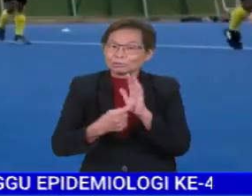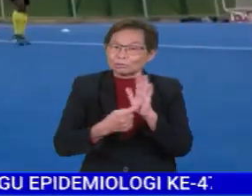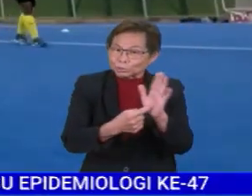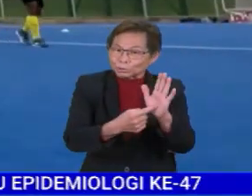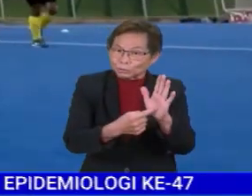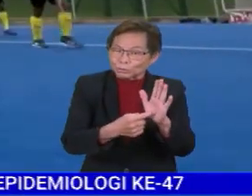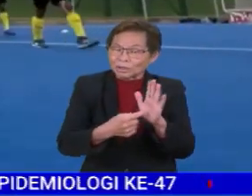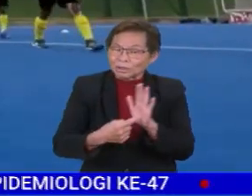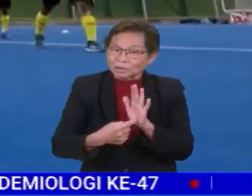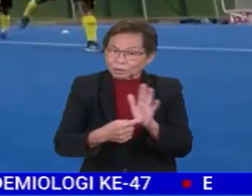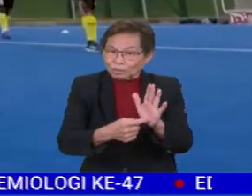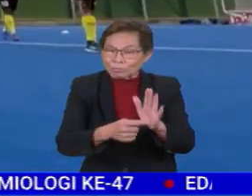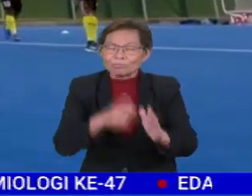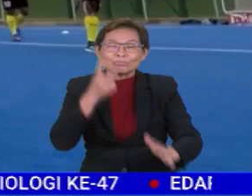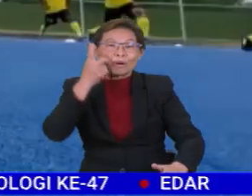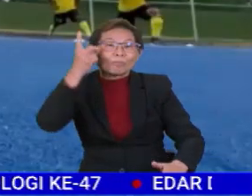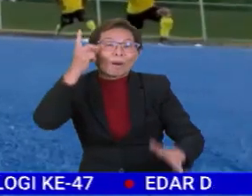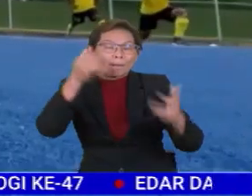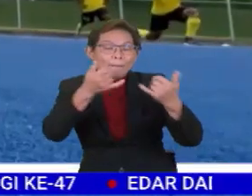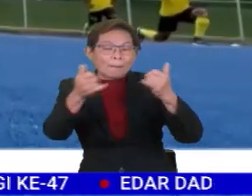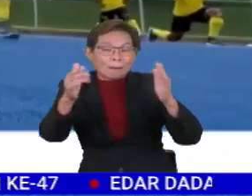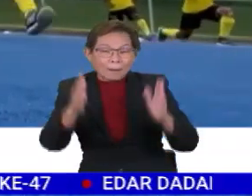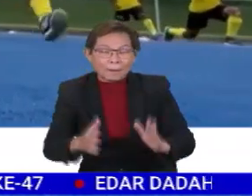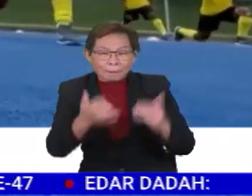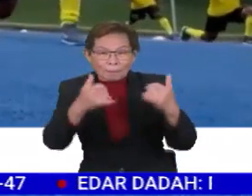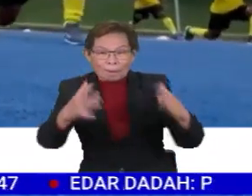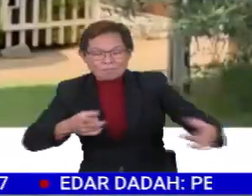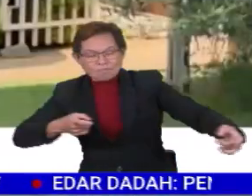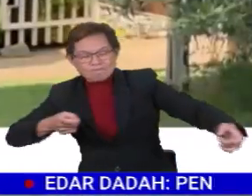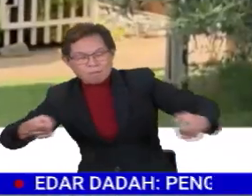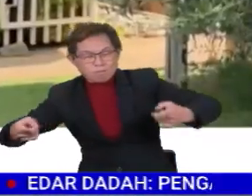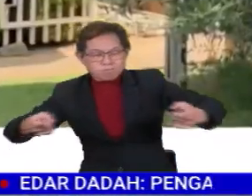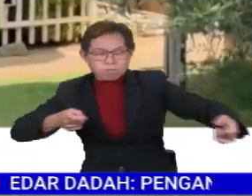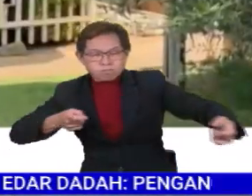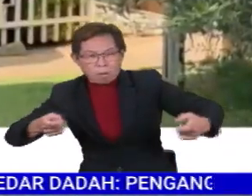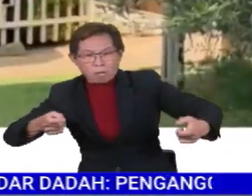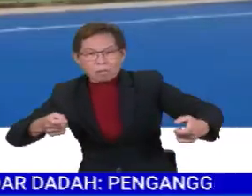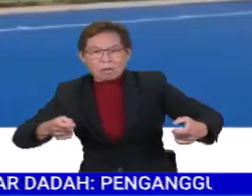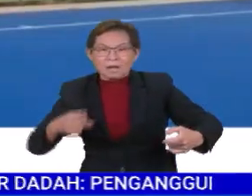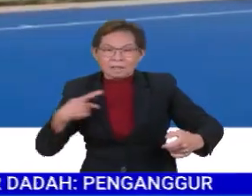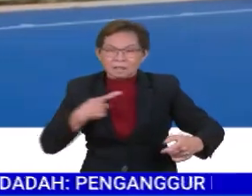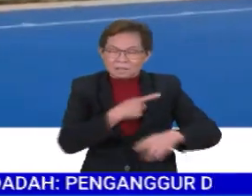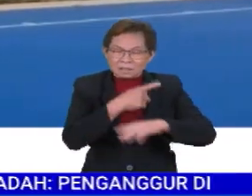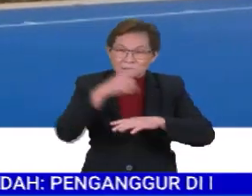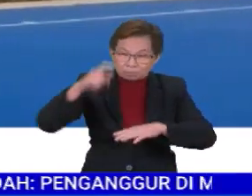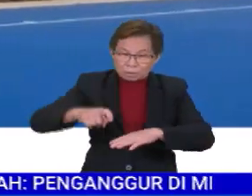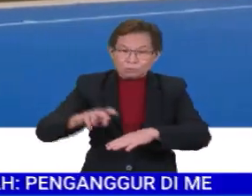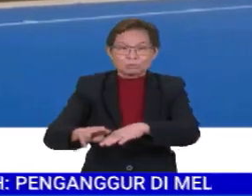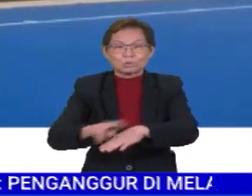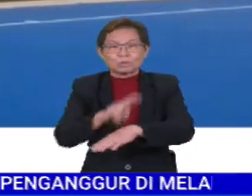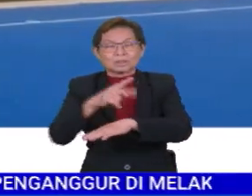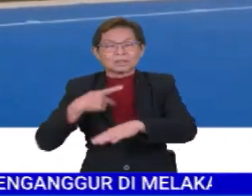menunjukkan kematangan player untuk menguasai perlawanan. Maknanya kita kena gunakan